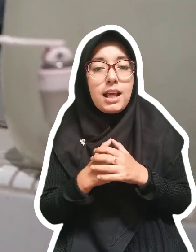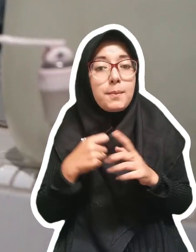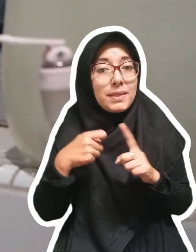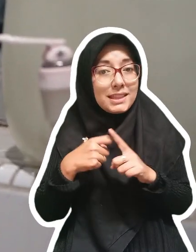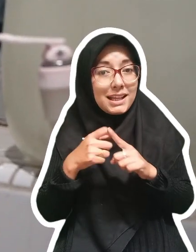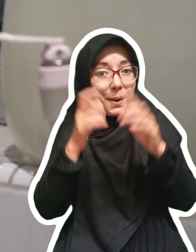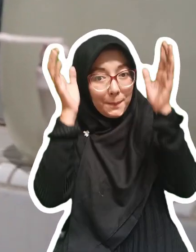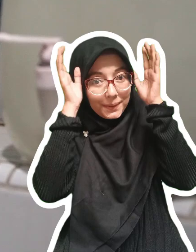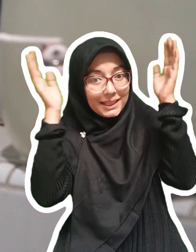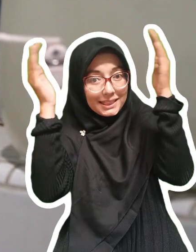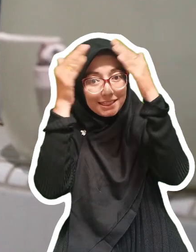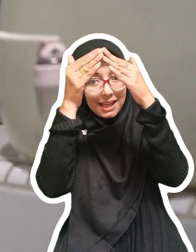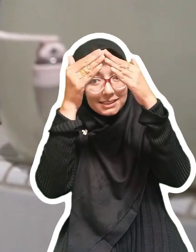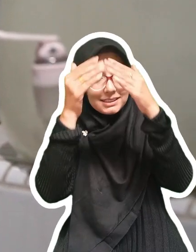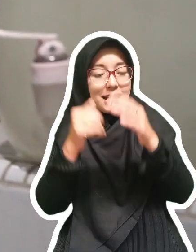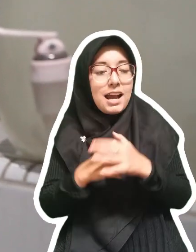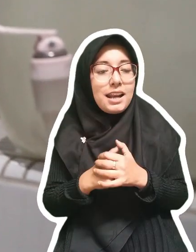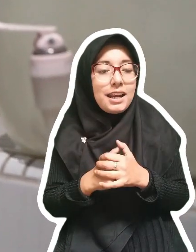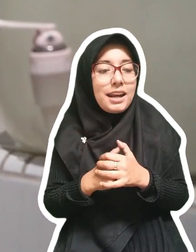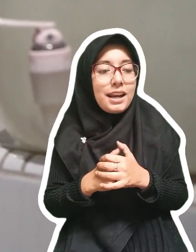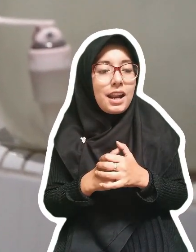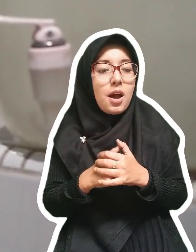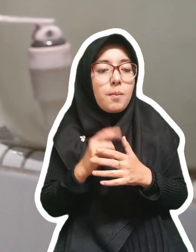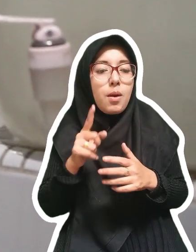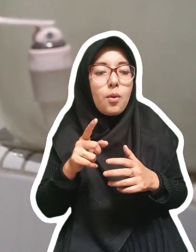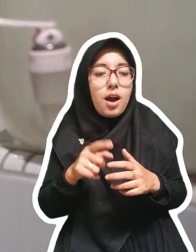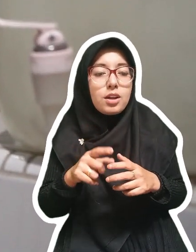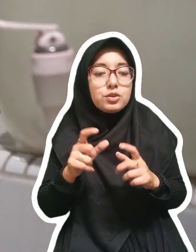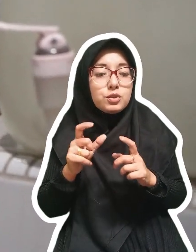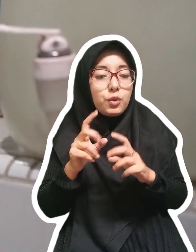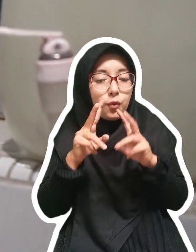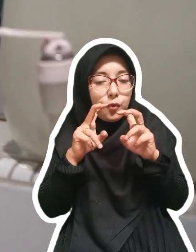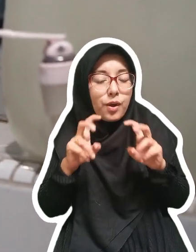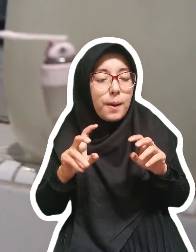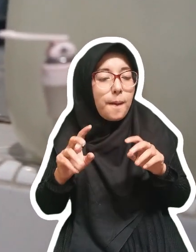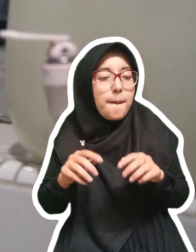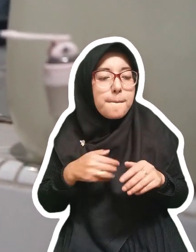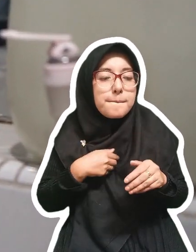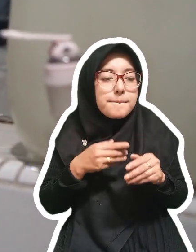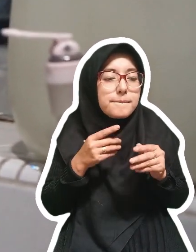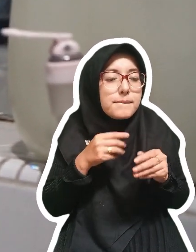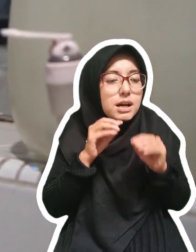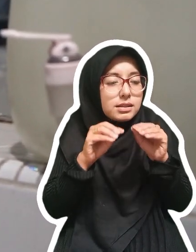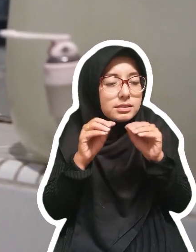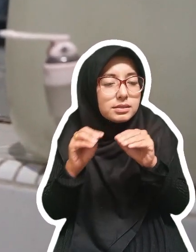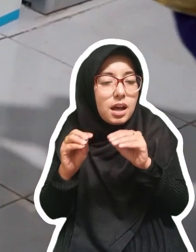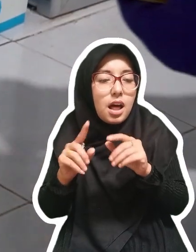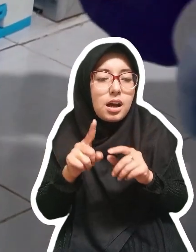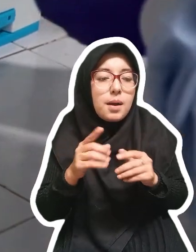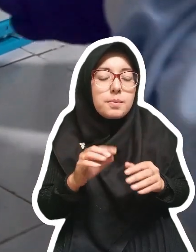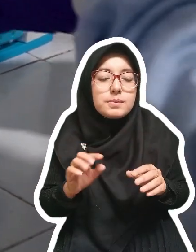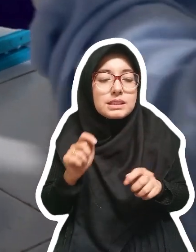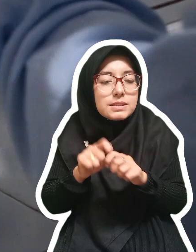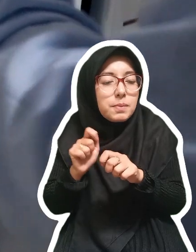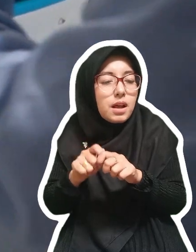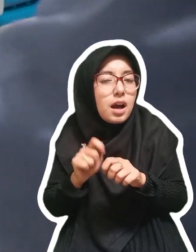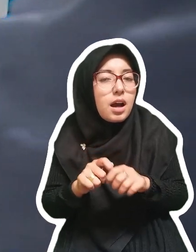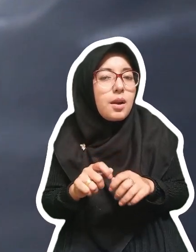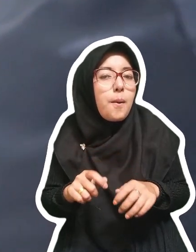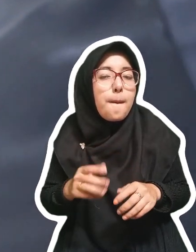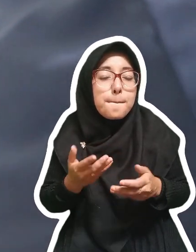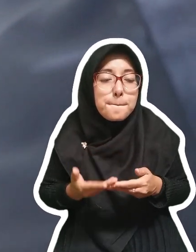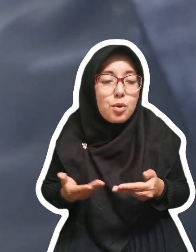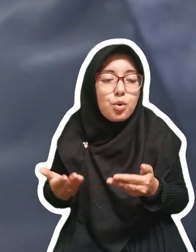Pertanian melakukan surveilan dan pembinaan dalam rangka menciptakan produk pangan asal hewan